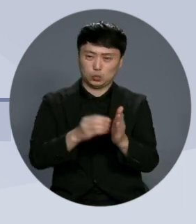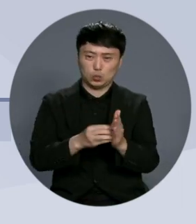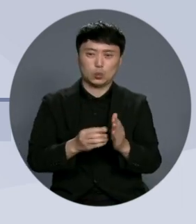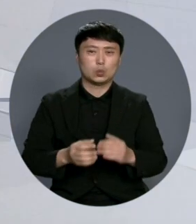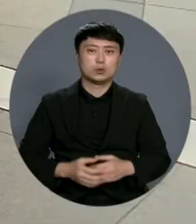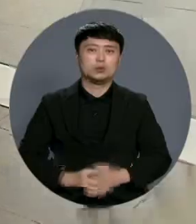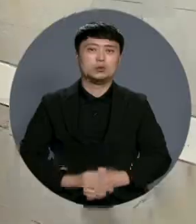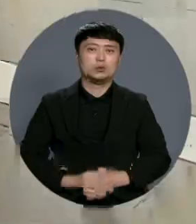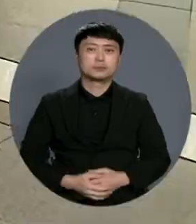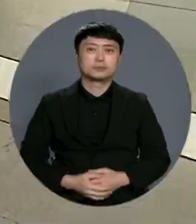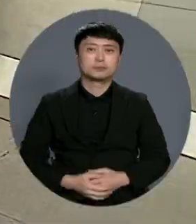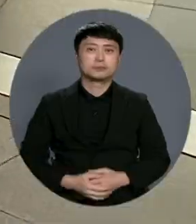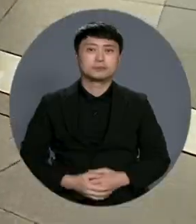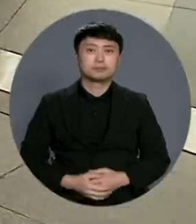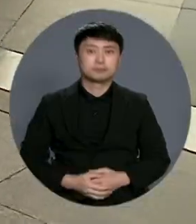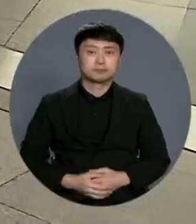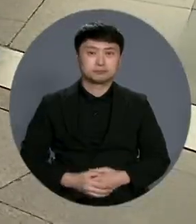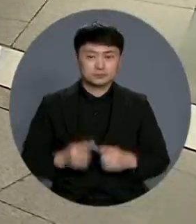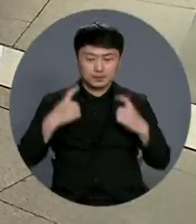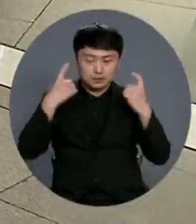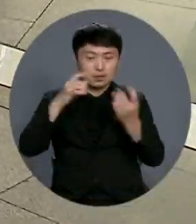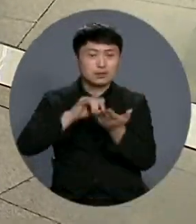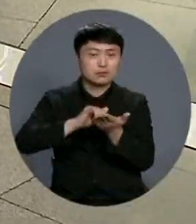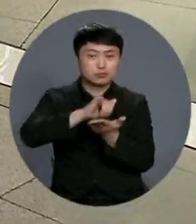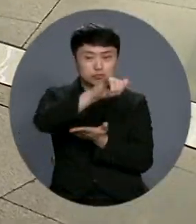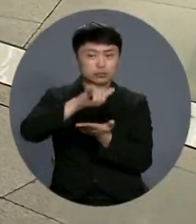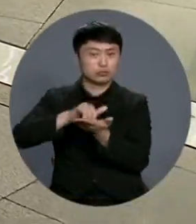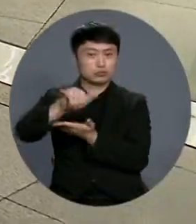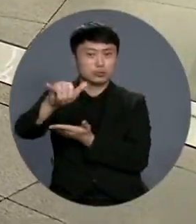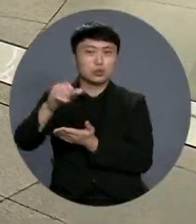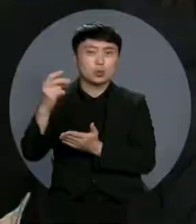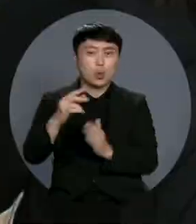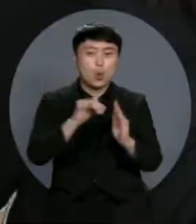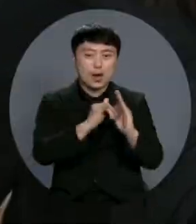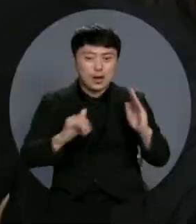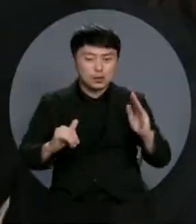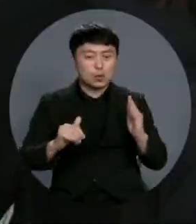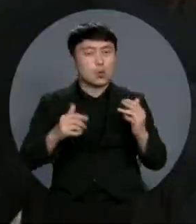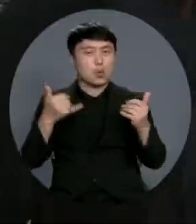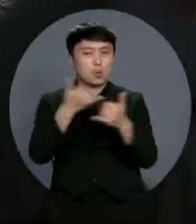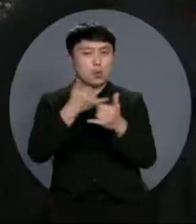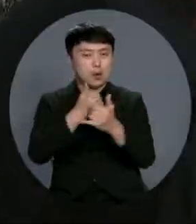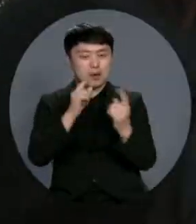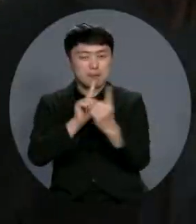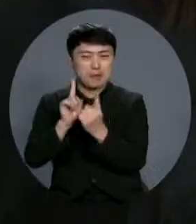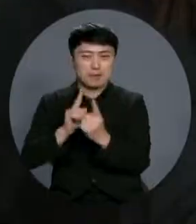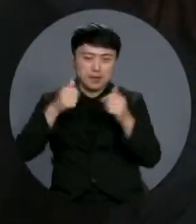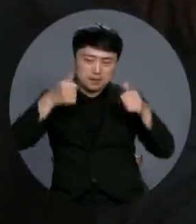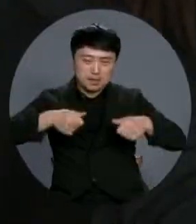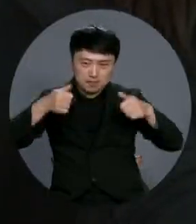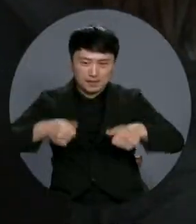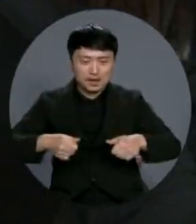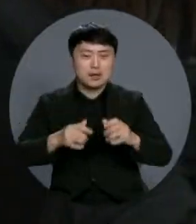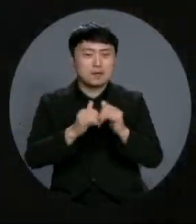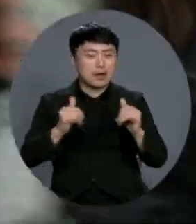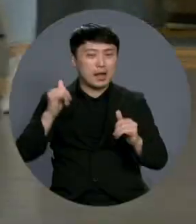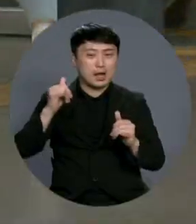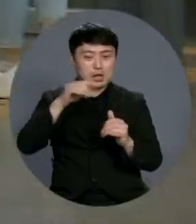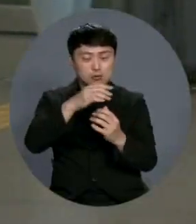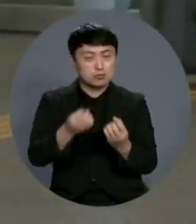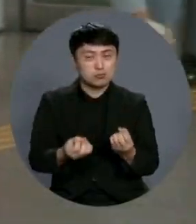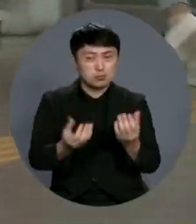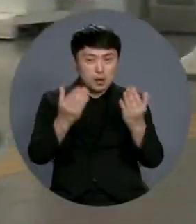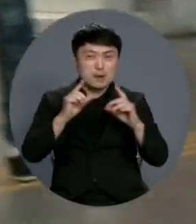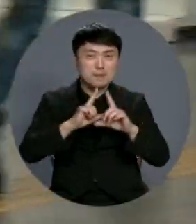등입니다. 여행을 가는 사람들도 많다지만 가족을 만나고 친지들과 인사를 나누는 사람들에게 추석은